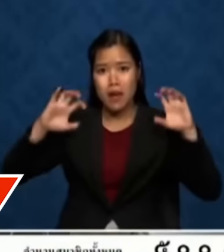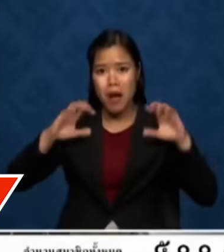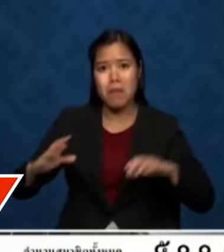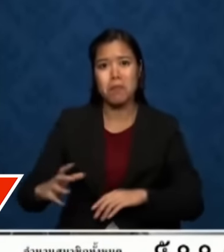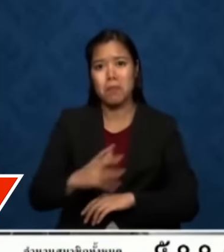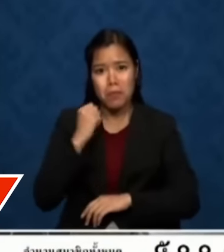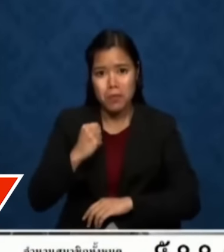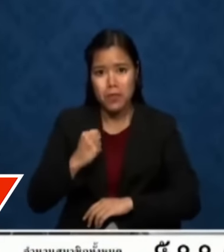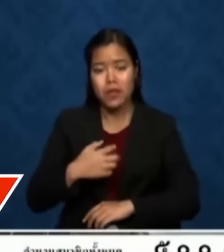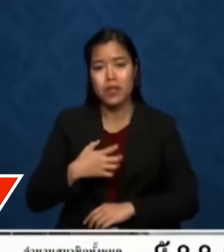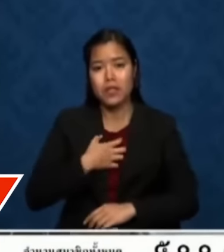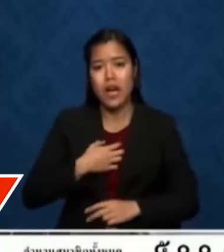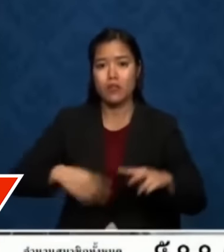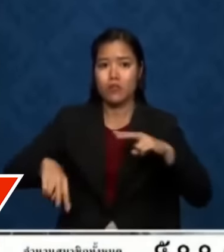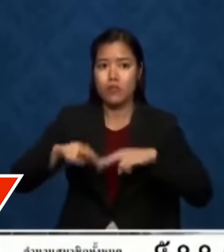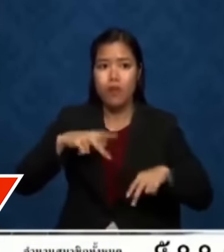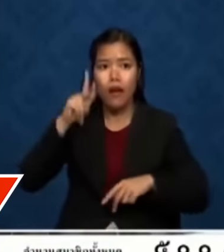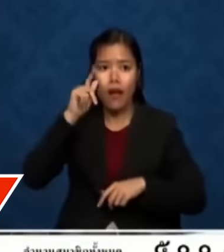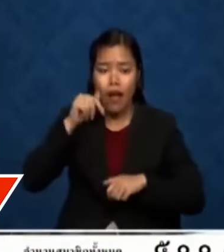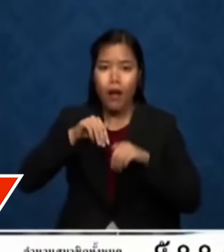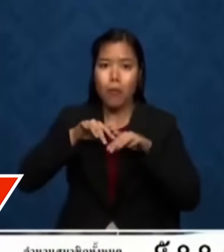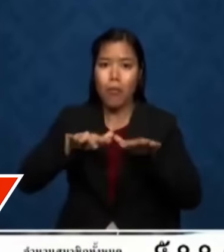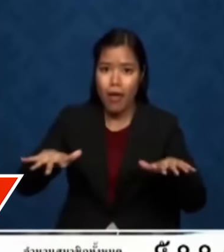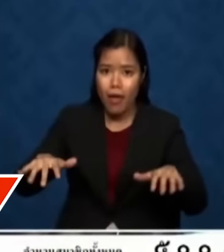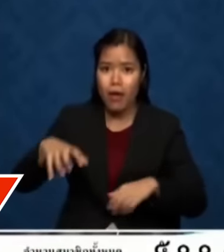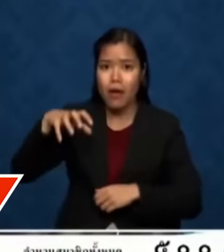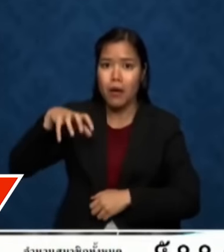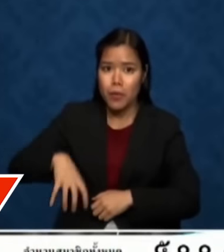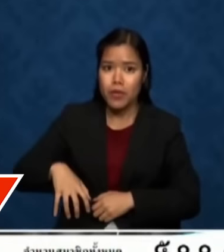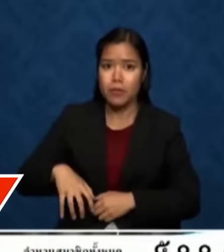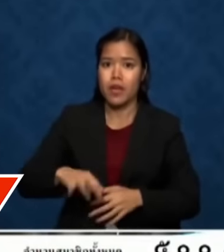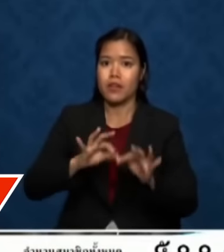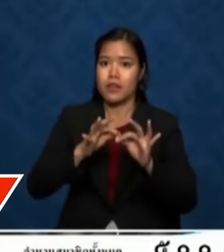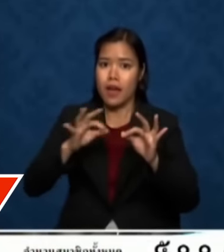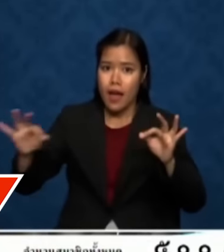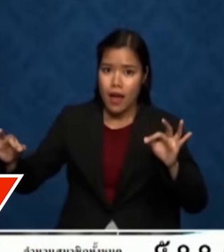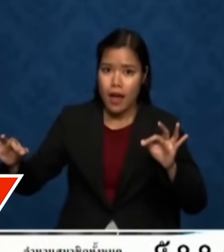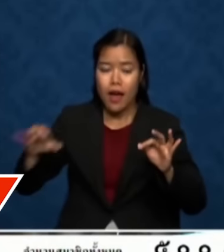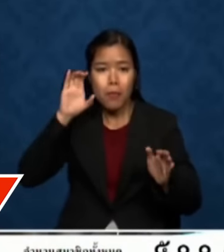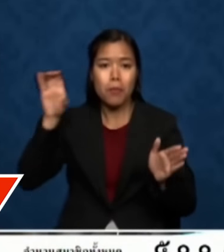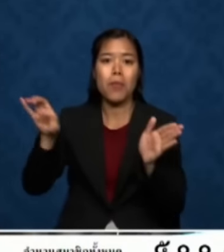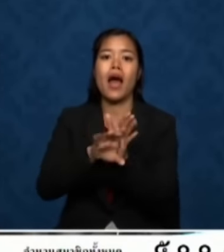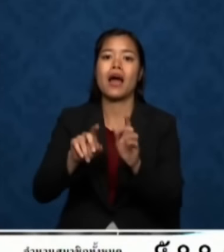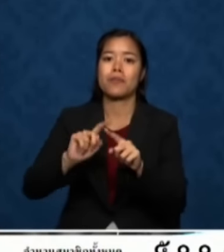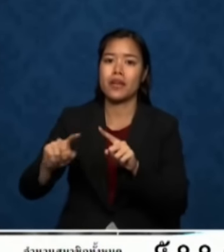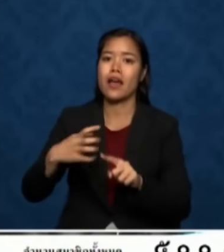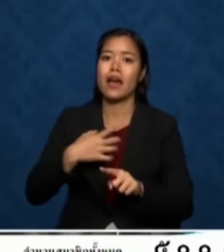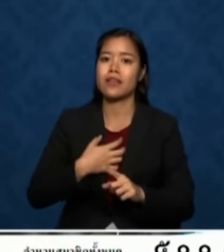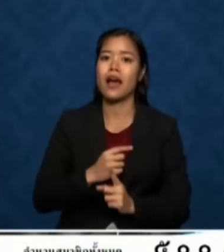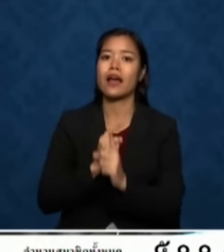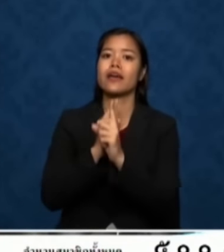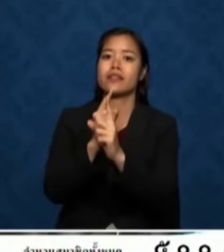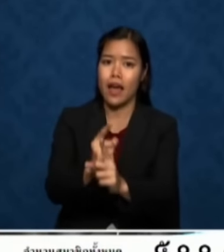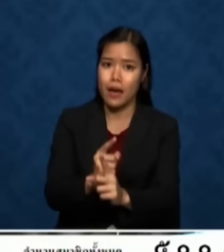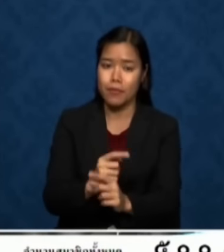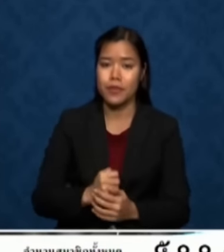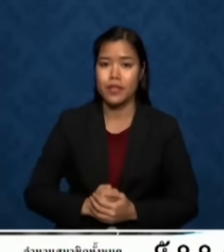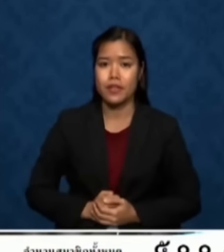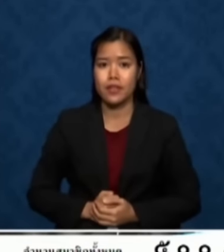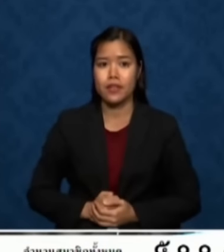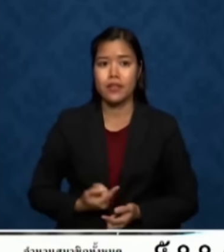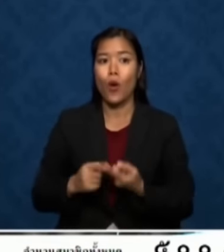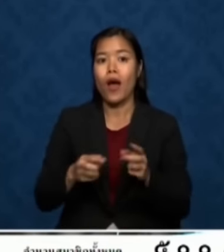บคุมทิศทางการสื่อสารต้องการควบคุมภาพลักษณ์เนื้อหาในแบบที่ตัวเองอยากให้เป็นค่ะเพียงแต่วิธีการอาจจะแน